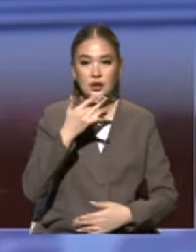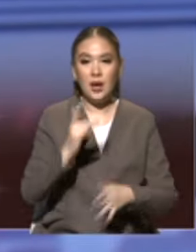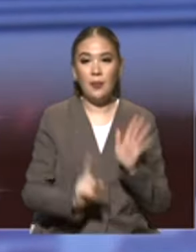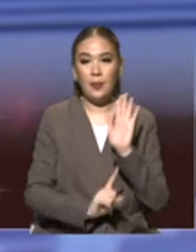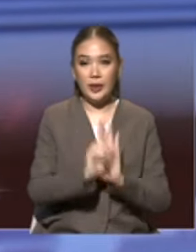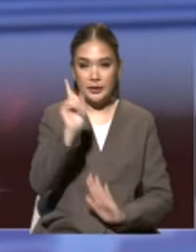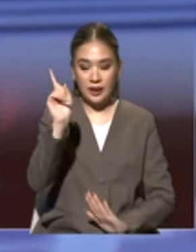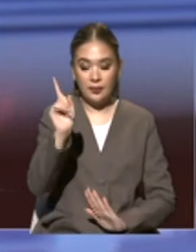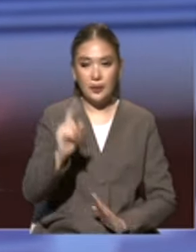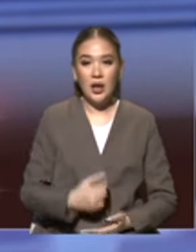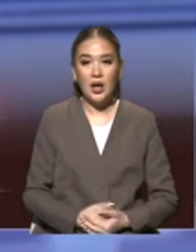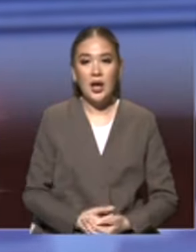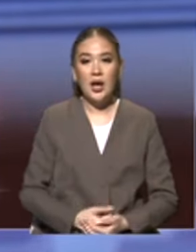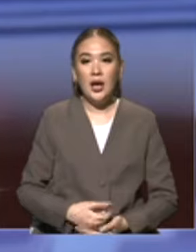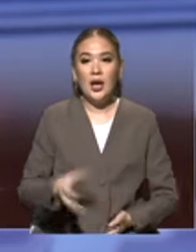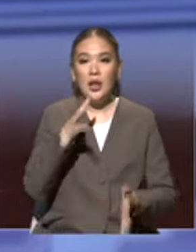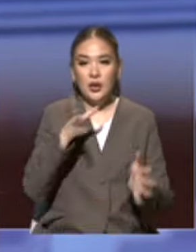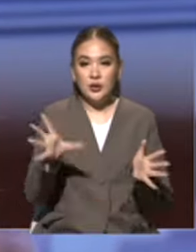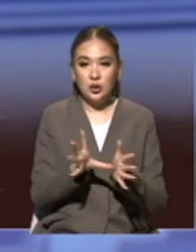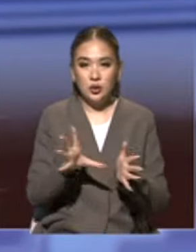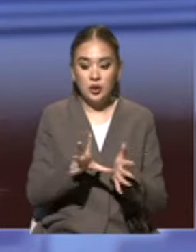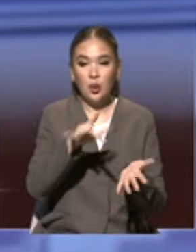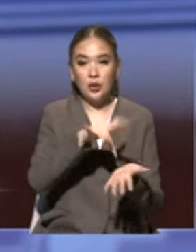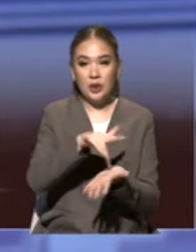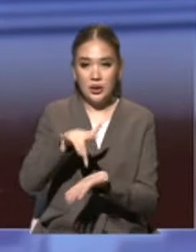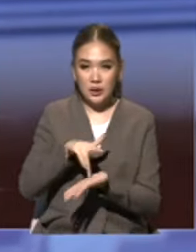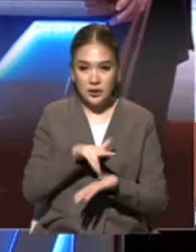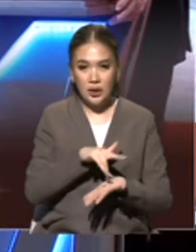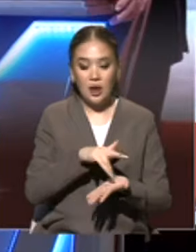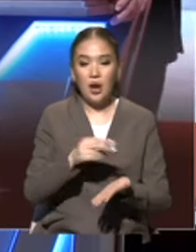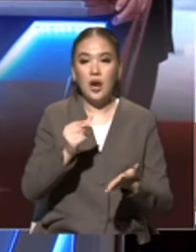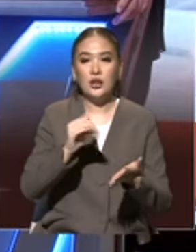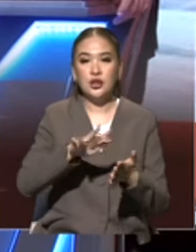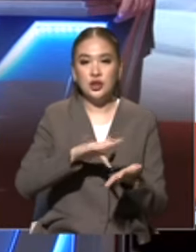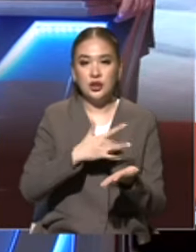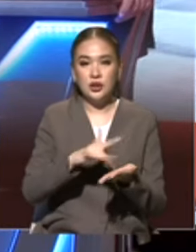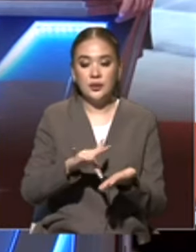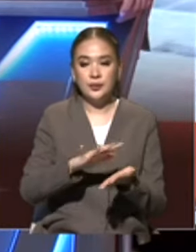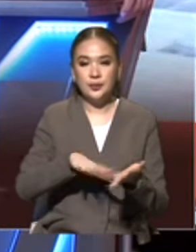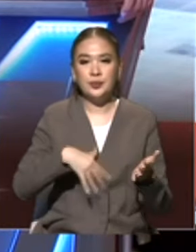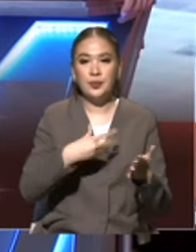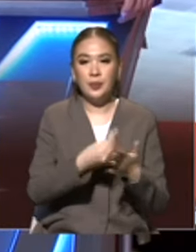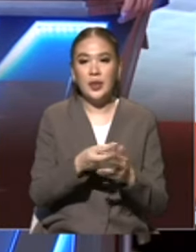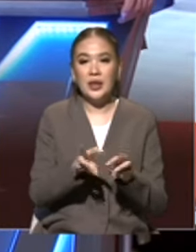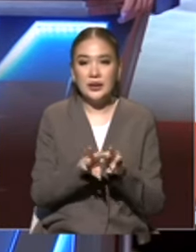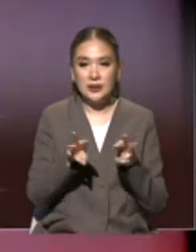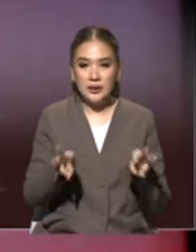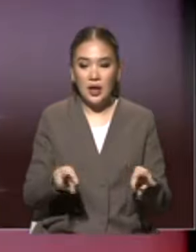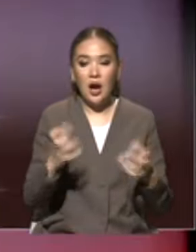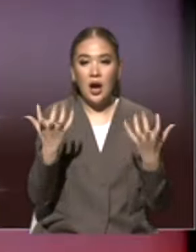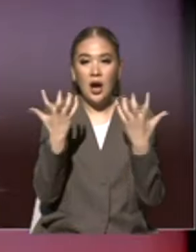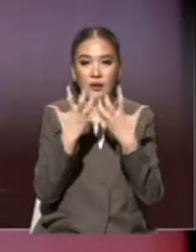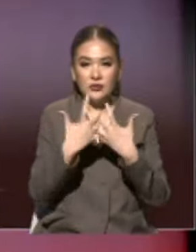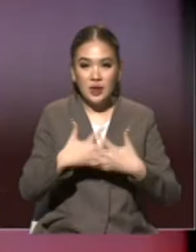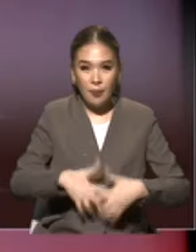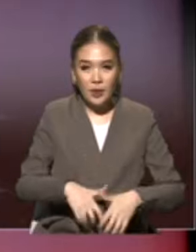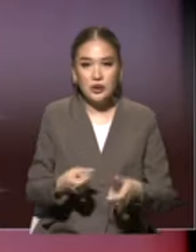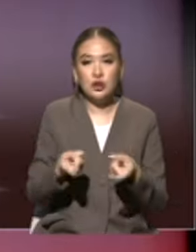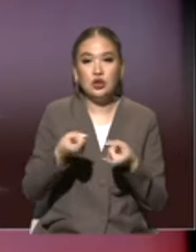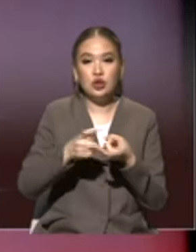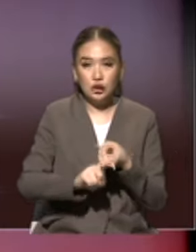мынау электрондық орталық бар Қаржы министрлігінің, ол жерде жаңағы автоматтық түрде, электрондық